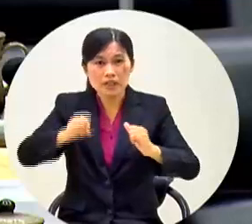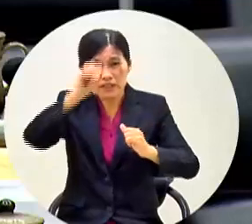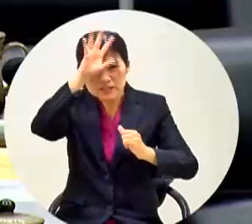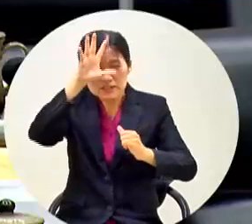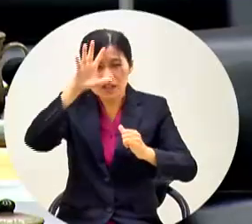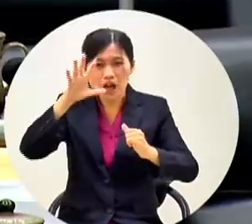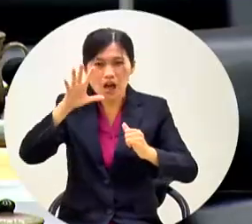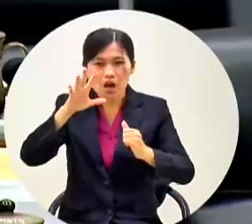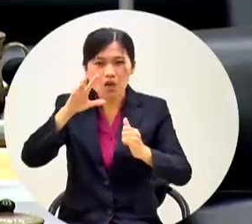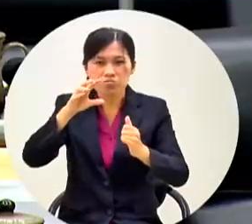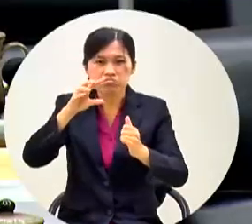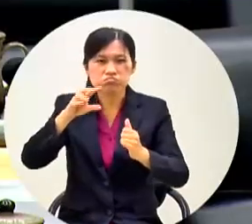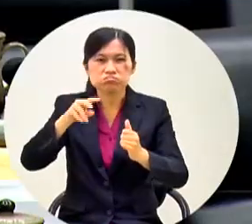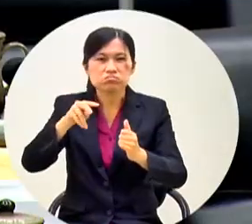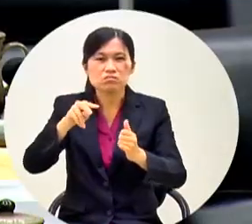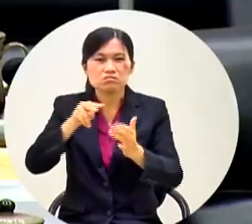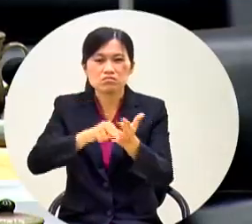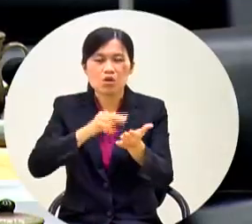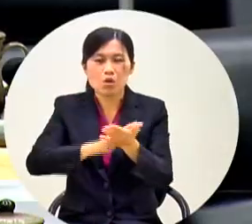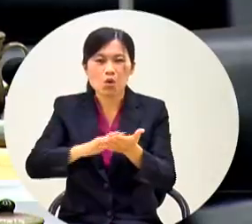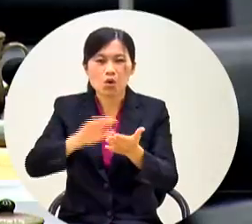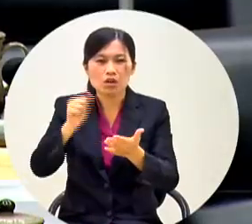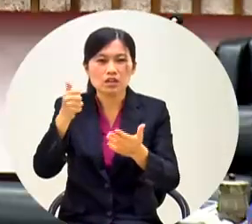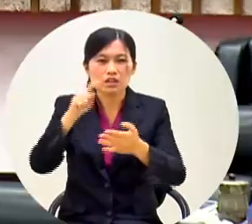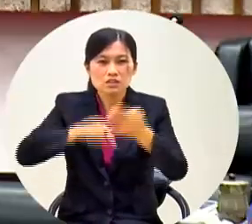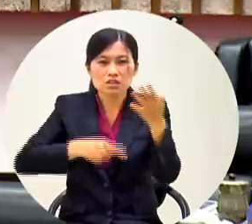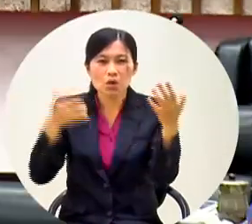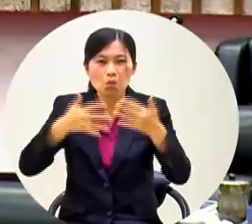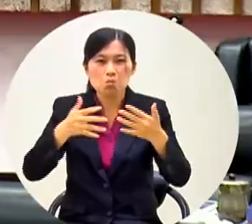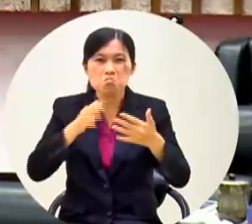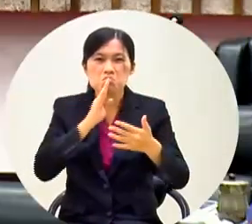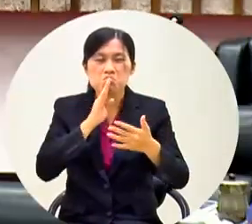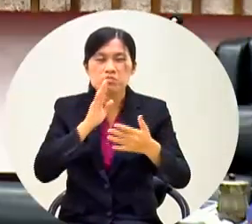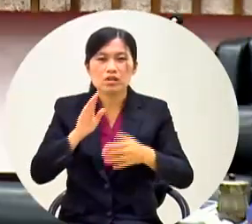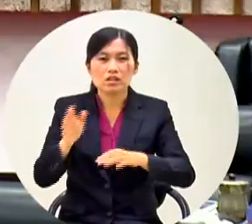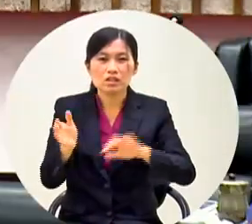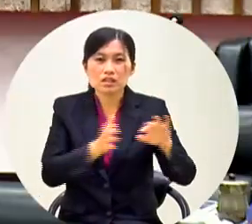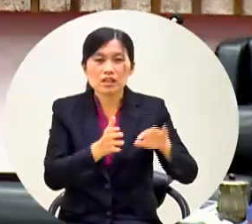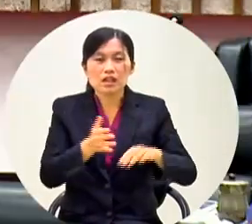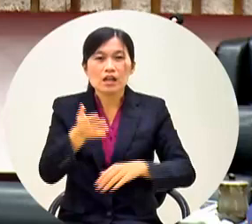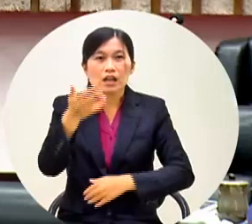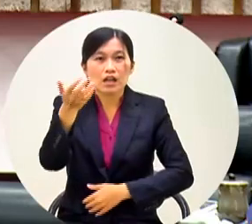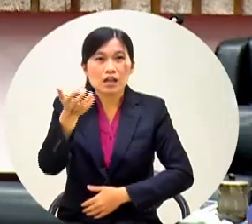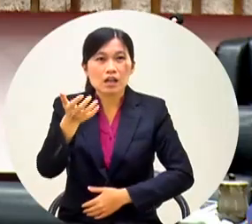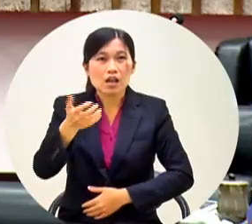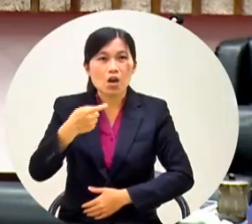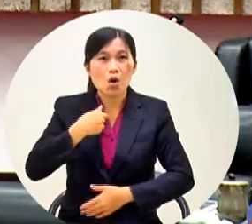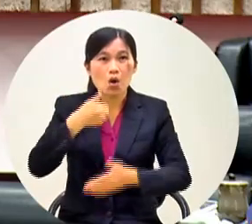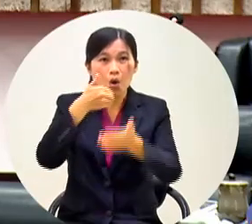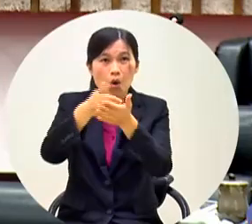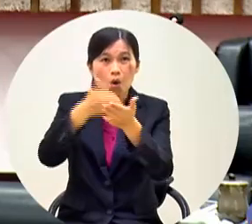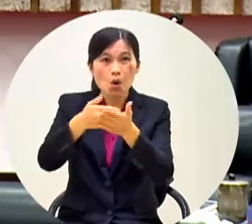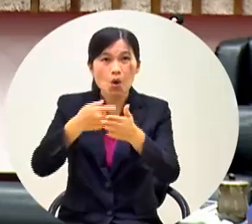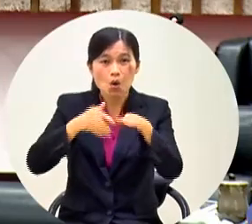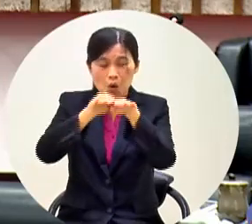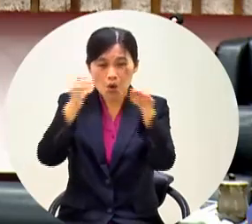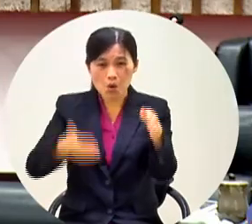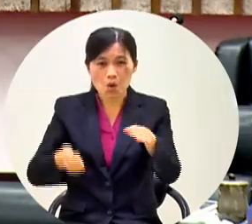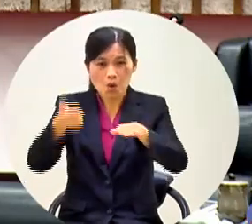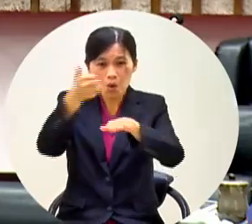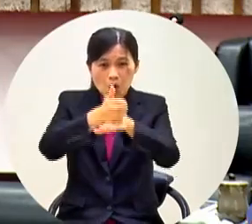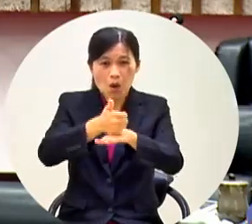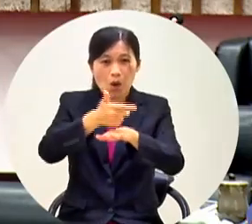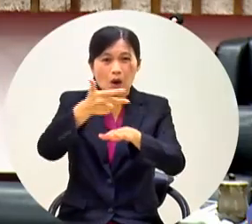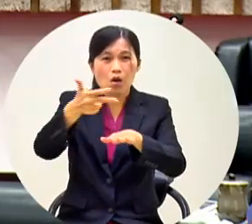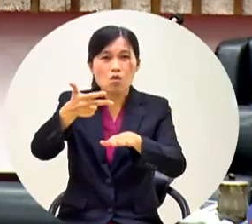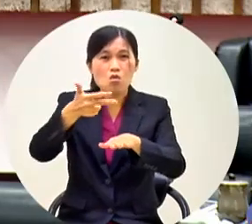我们看到这个画面，当时我从台上被朱信强议员、宋立斌议